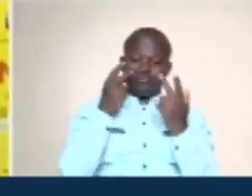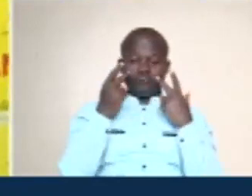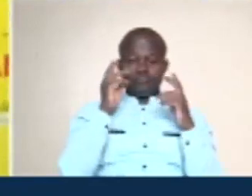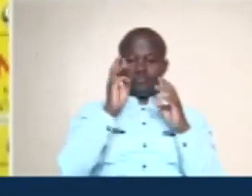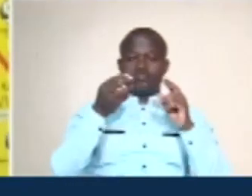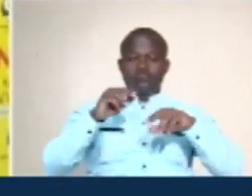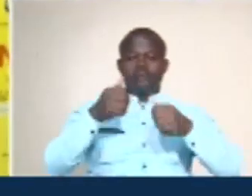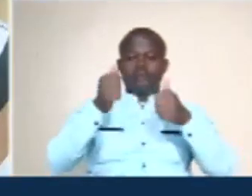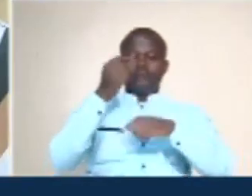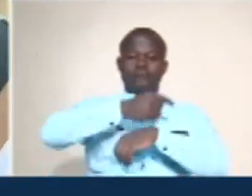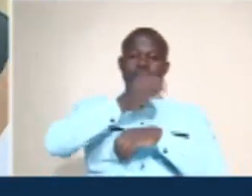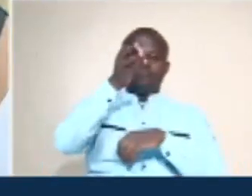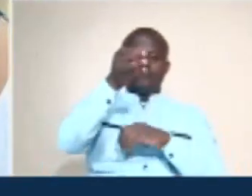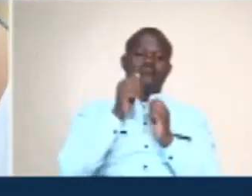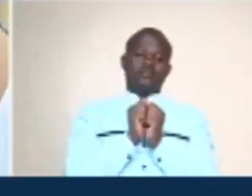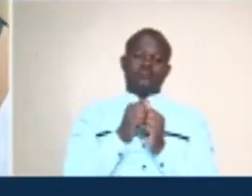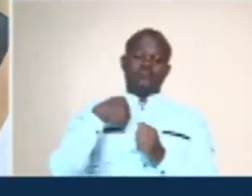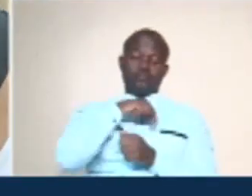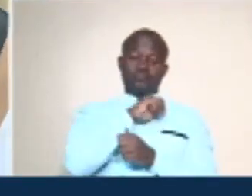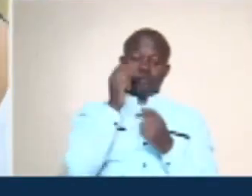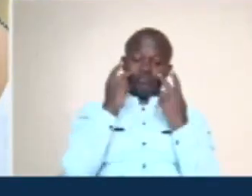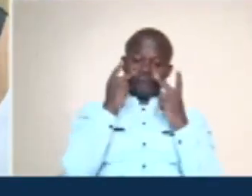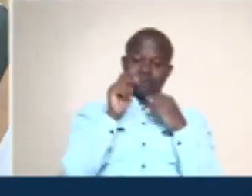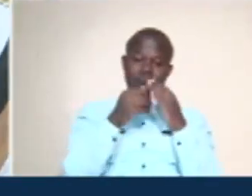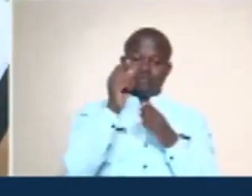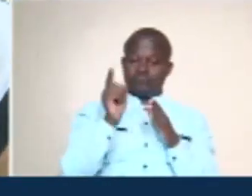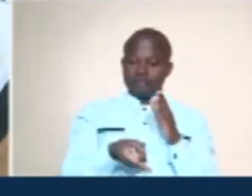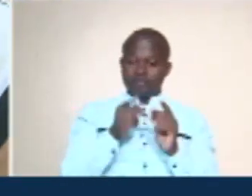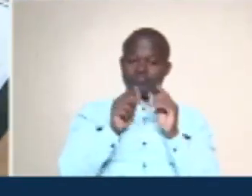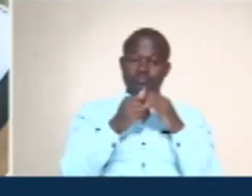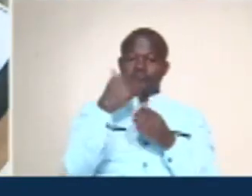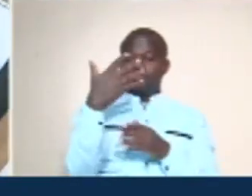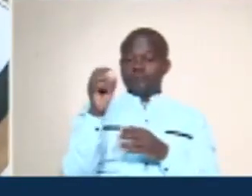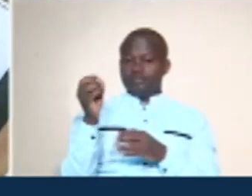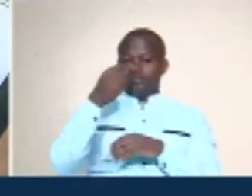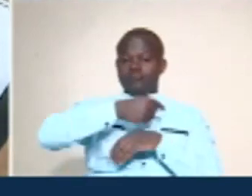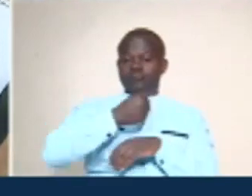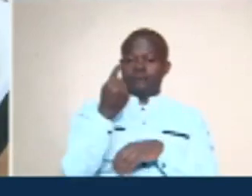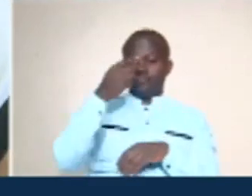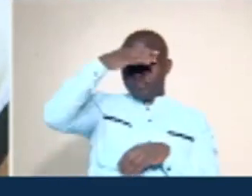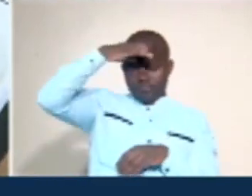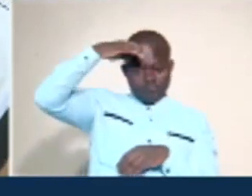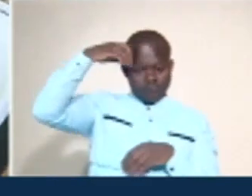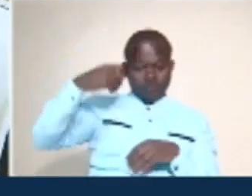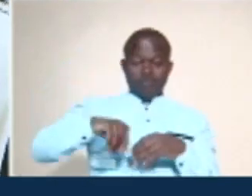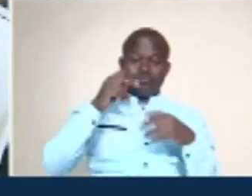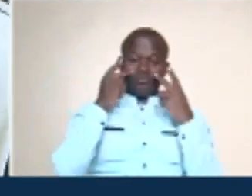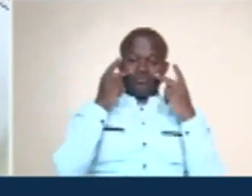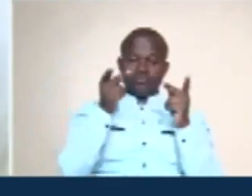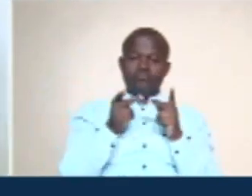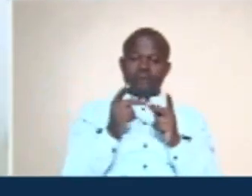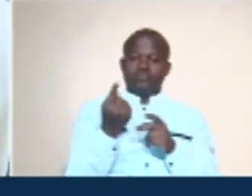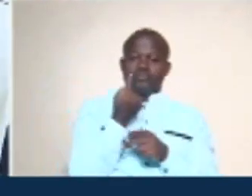bizagenda neza mu minsi iri imbere. Ushobora gusanga abantu igihumbi, abantu 500 ku munsi, biragoye ko wababona ahure